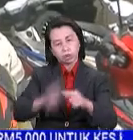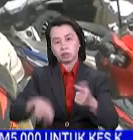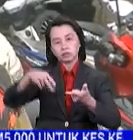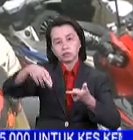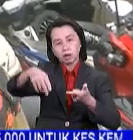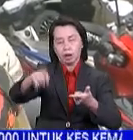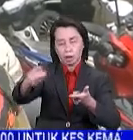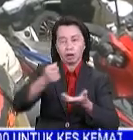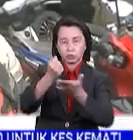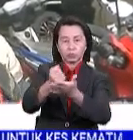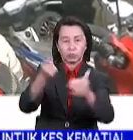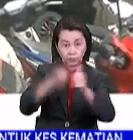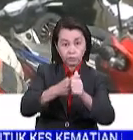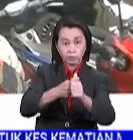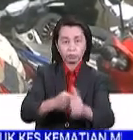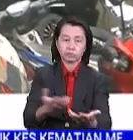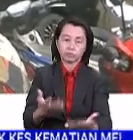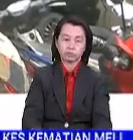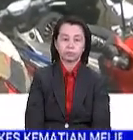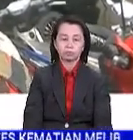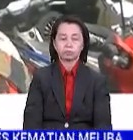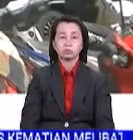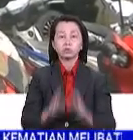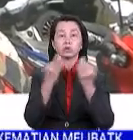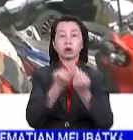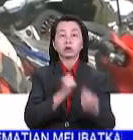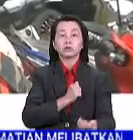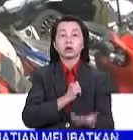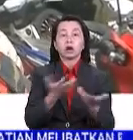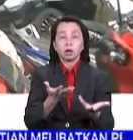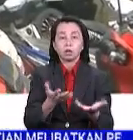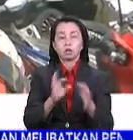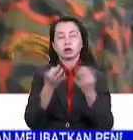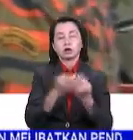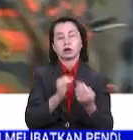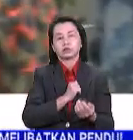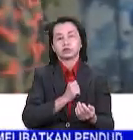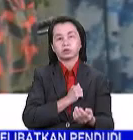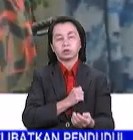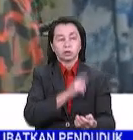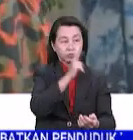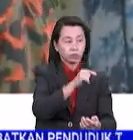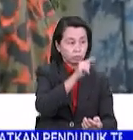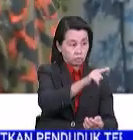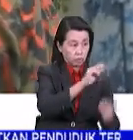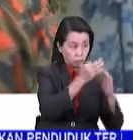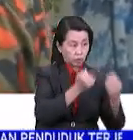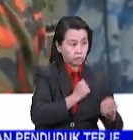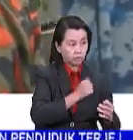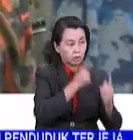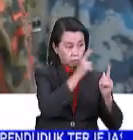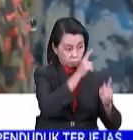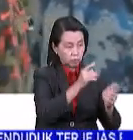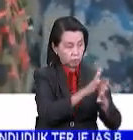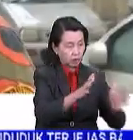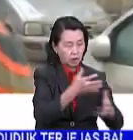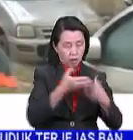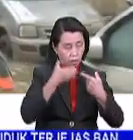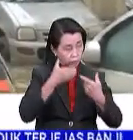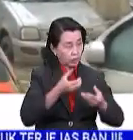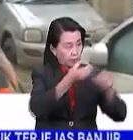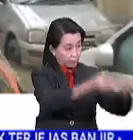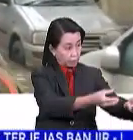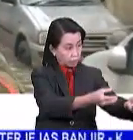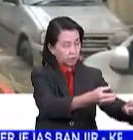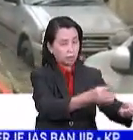Kita akan utamakan itulah macam tu. Keluarga sendiri kita dah pastikan dia selamat sebab saya bekalkan telefon in case